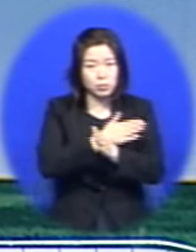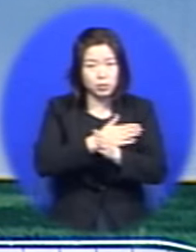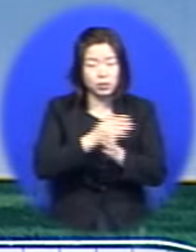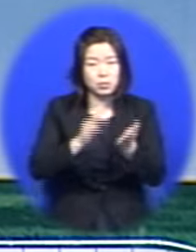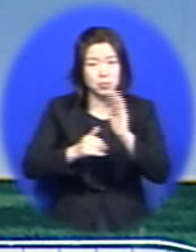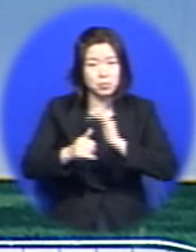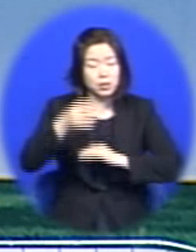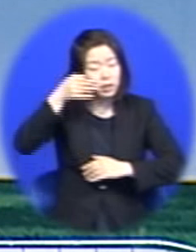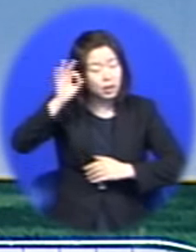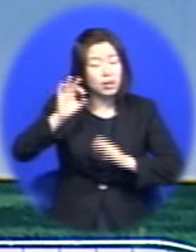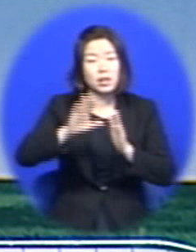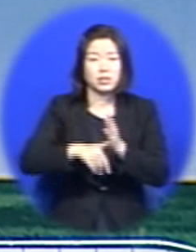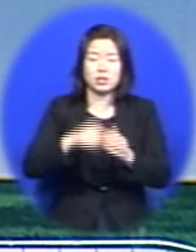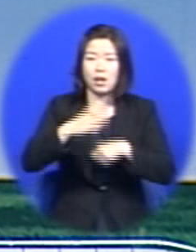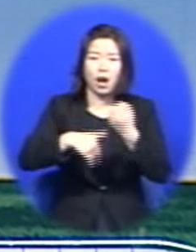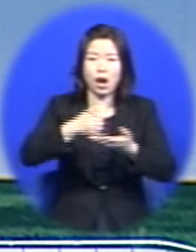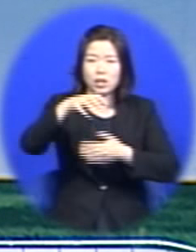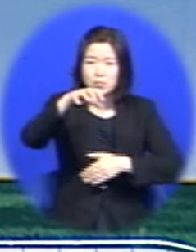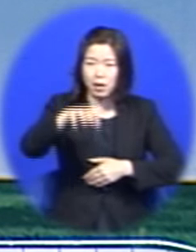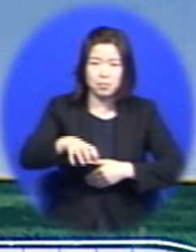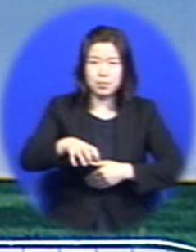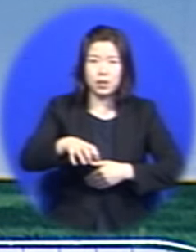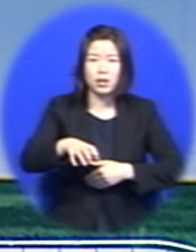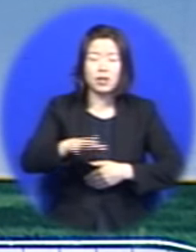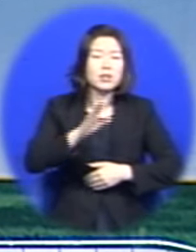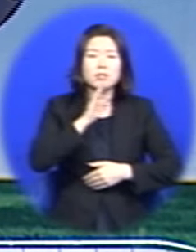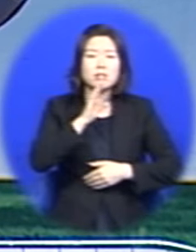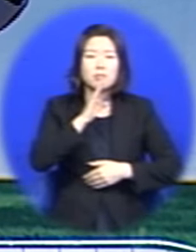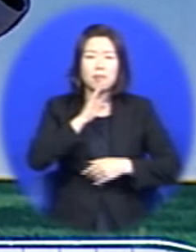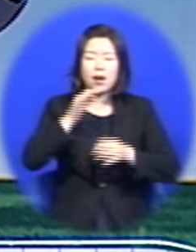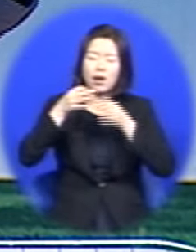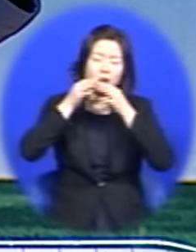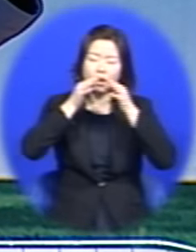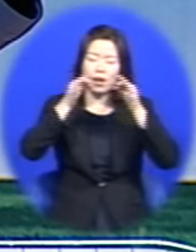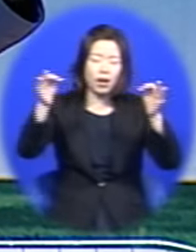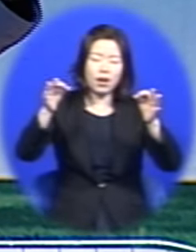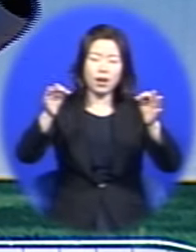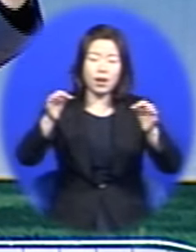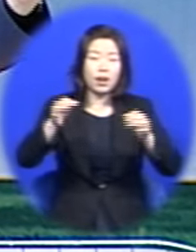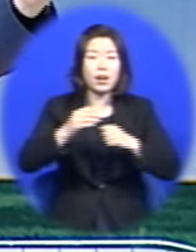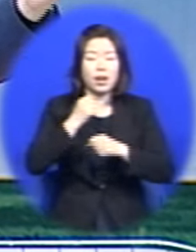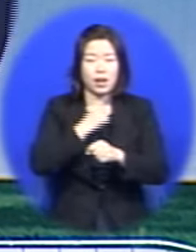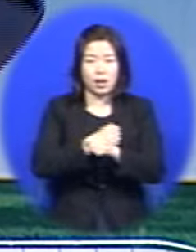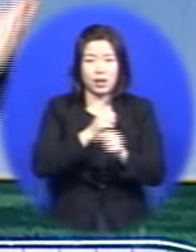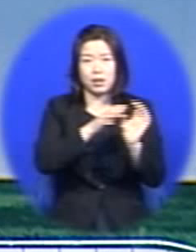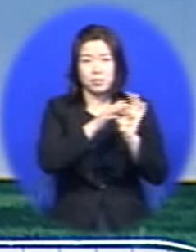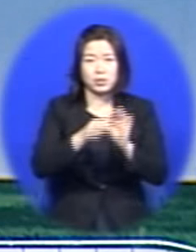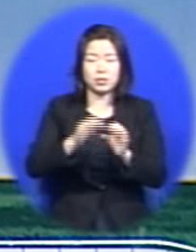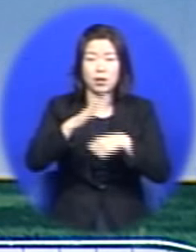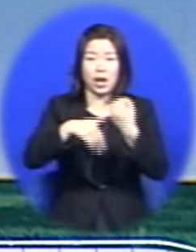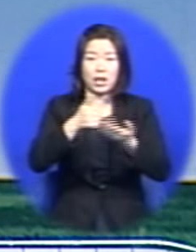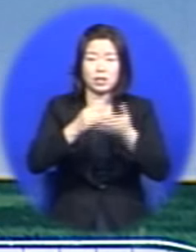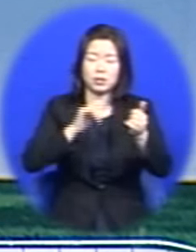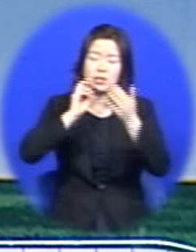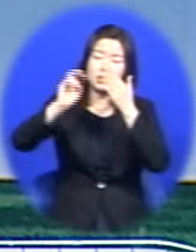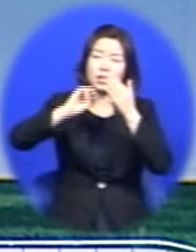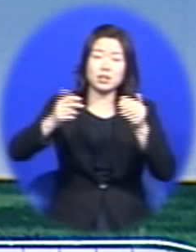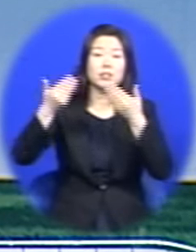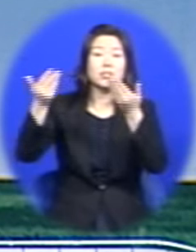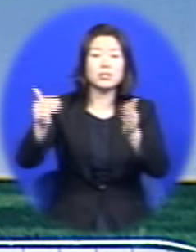사도 바울은 하나님 앞에 정말 탄성을 지르면서 하나님께 찬양을